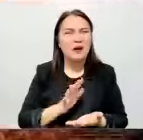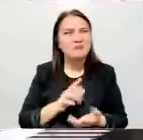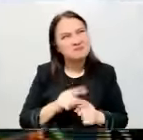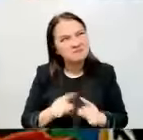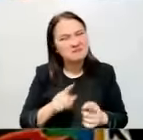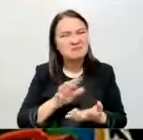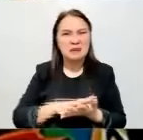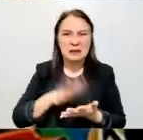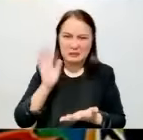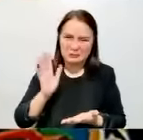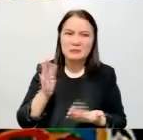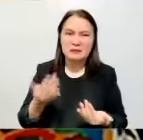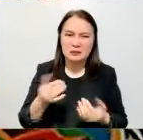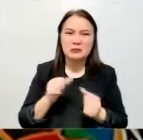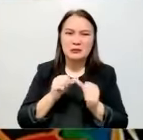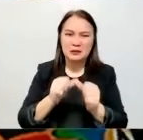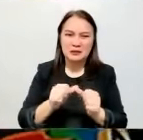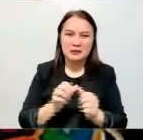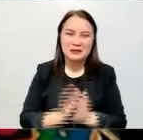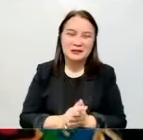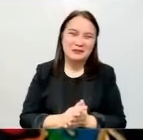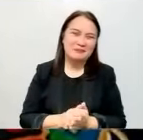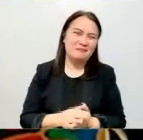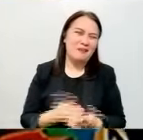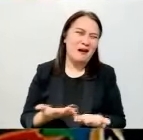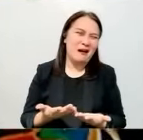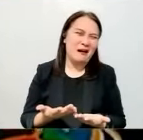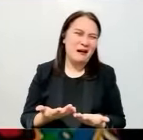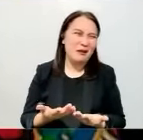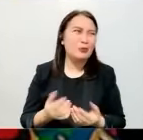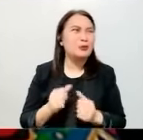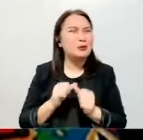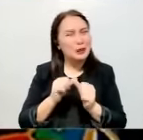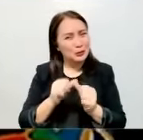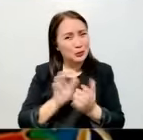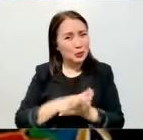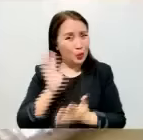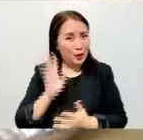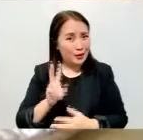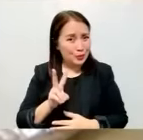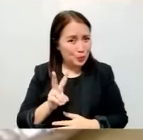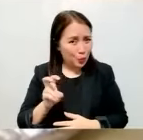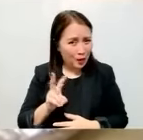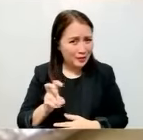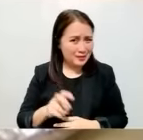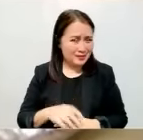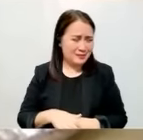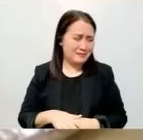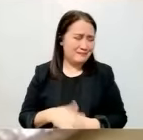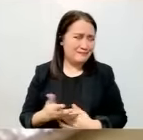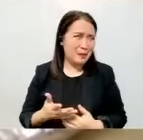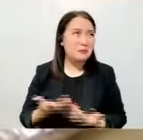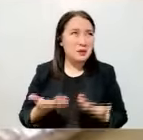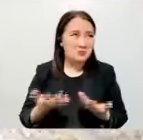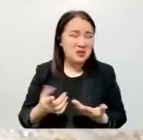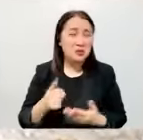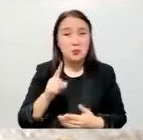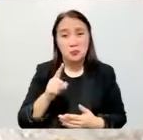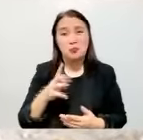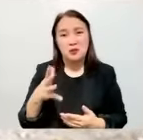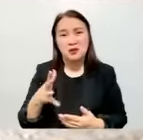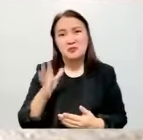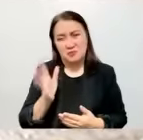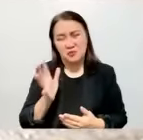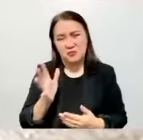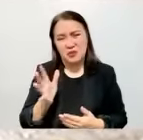mamimili. Hindi po namin kaya na ganyan na kamahal. Galunggong 200 plus na. Okay lang mga 150, ganun. Okay